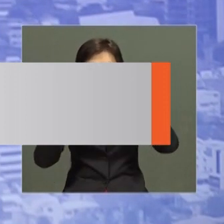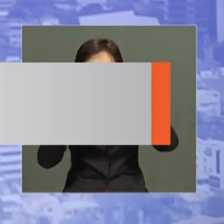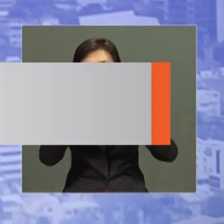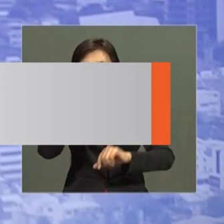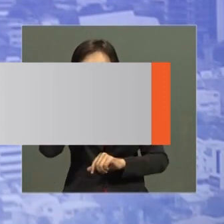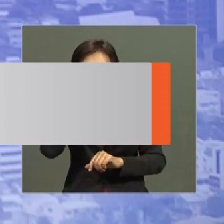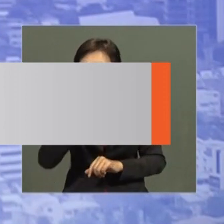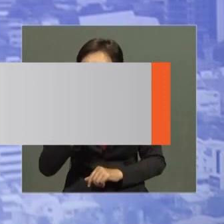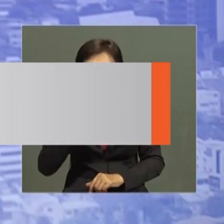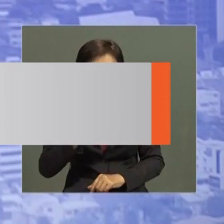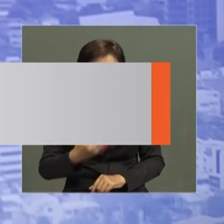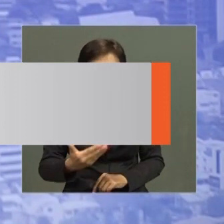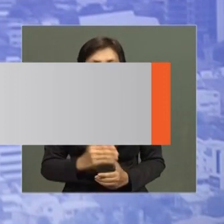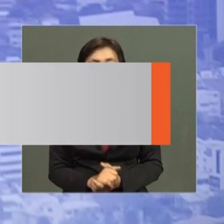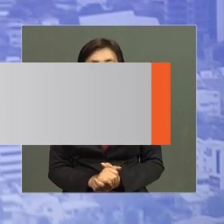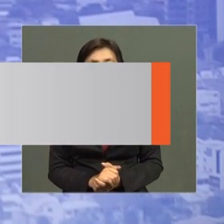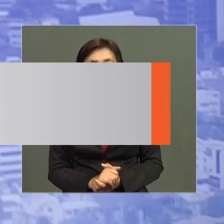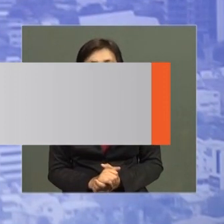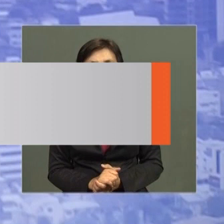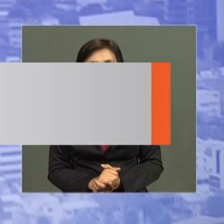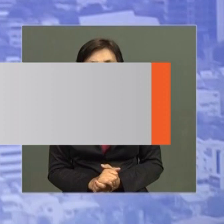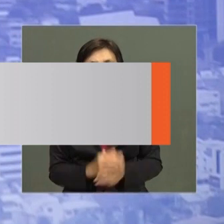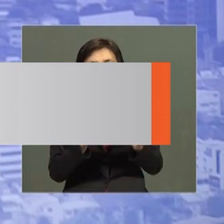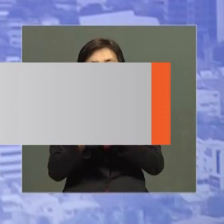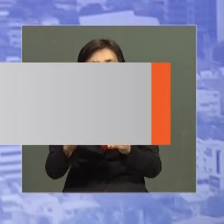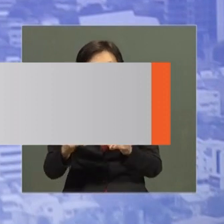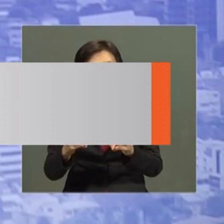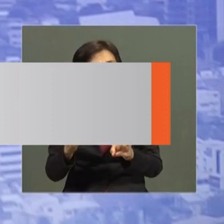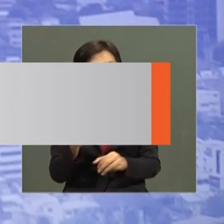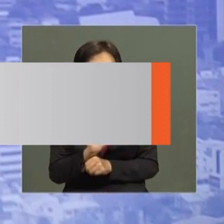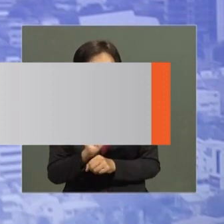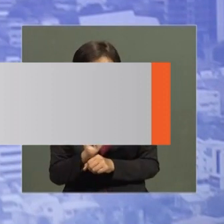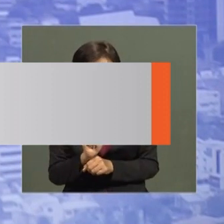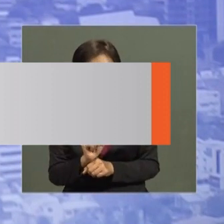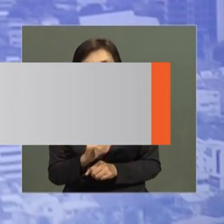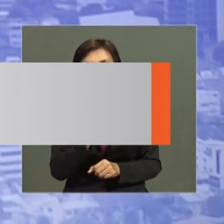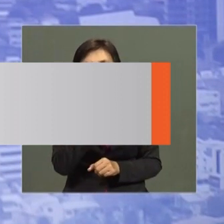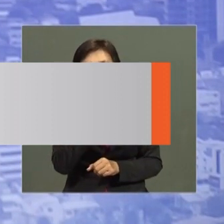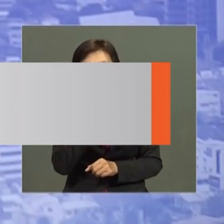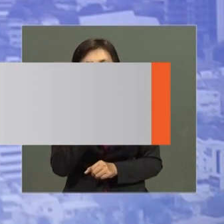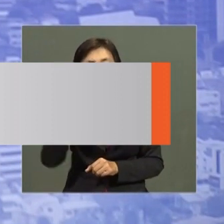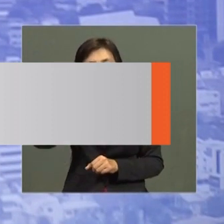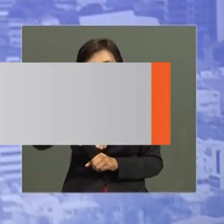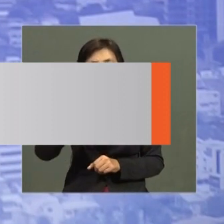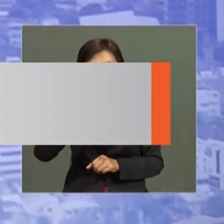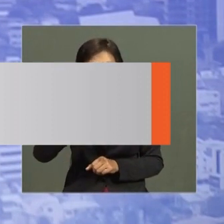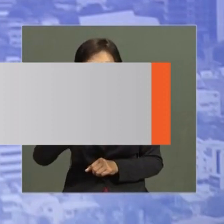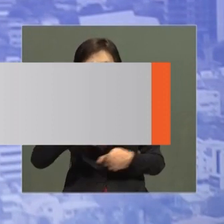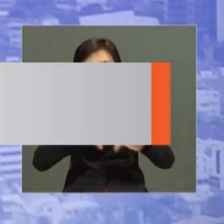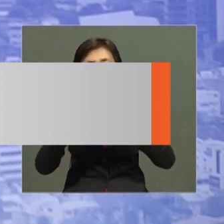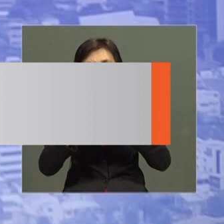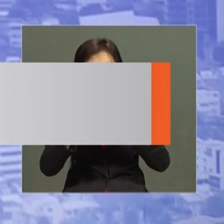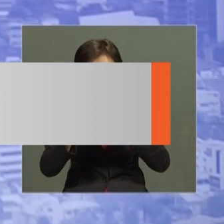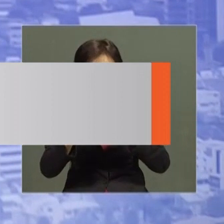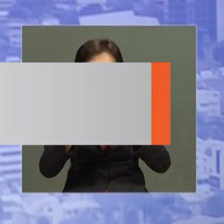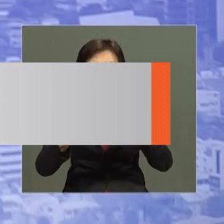อยู่ตลอดเวลาและมีการขยายแนวปฏิบัติเพิ่มเติมในสถานการณ์จำเพาะนะคะให้มี